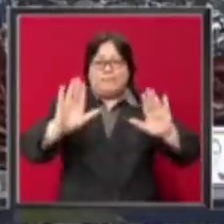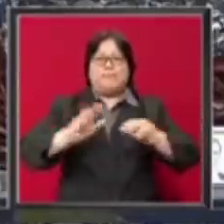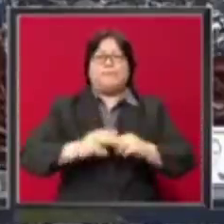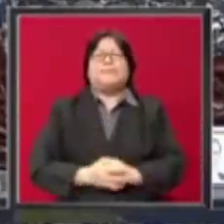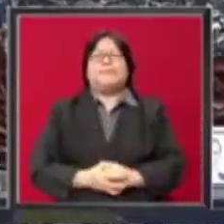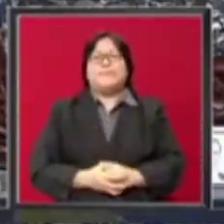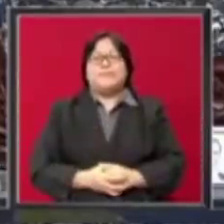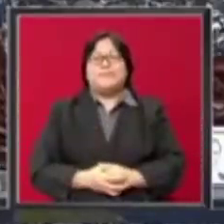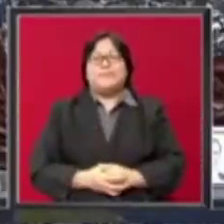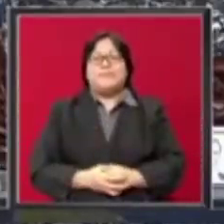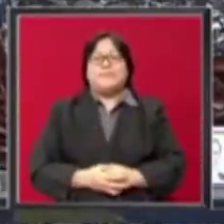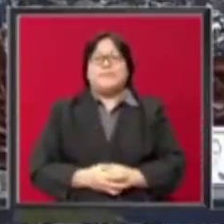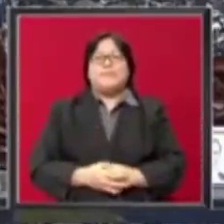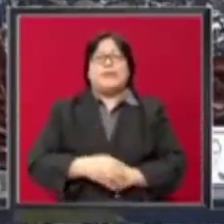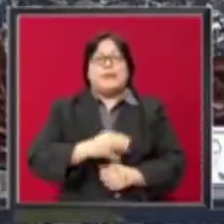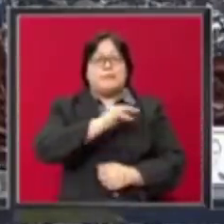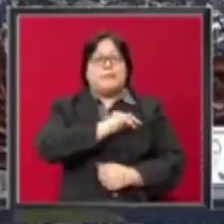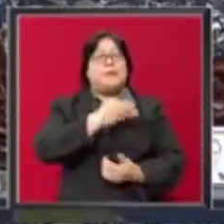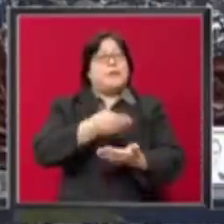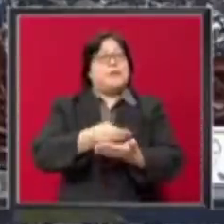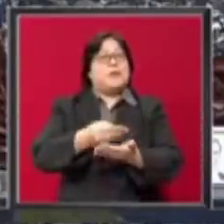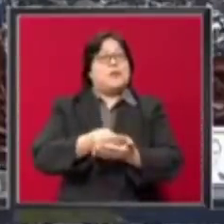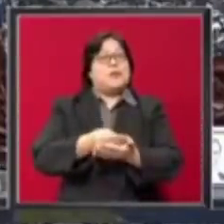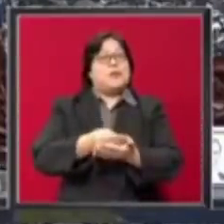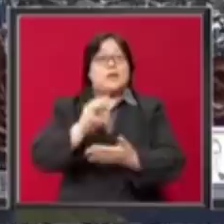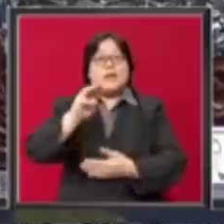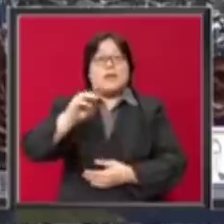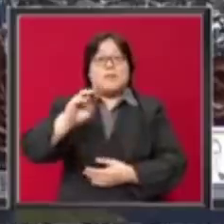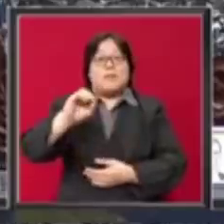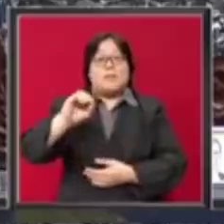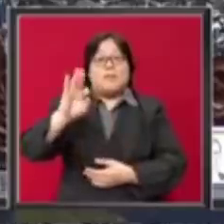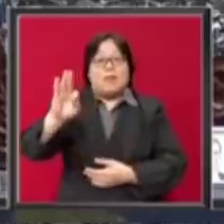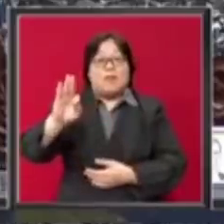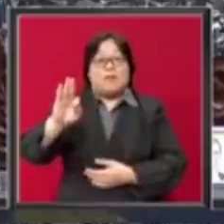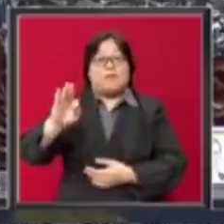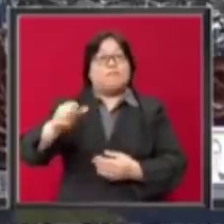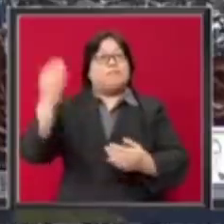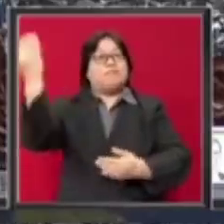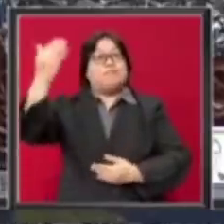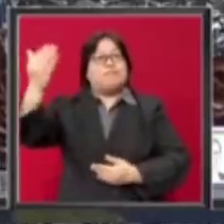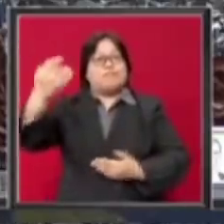Baik, Menteri Kewangan bentangkan belanjawan dalam konteks negara